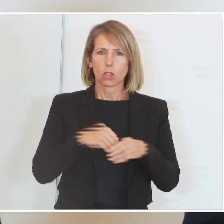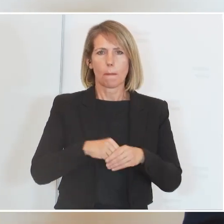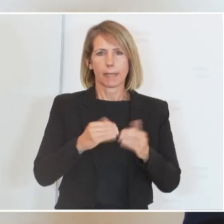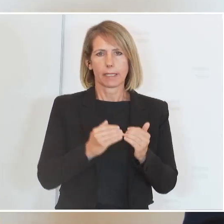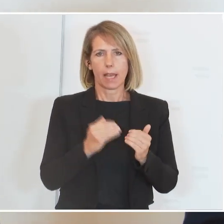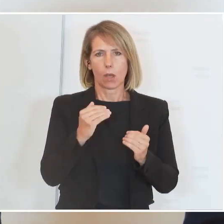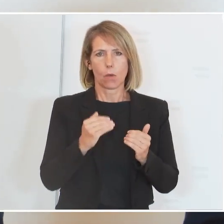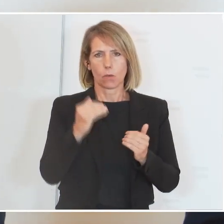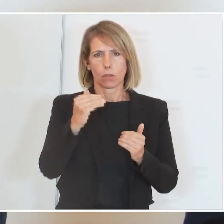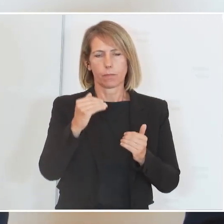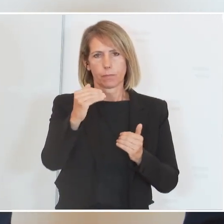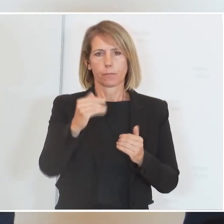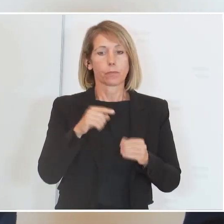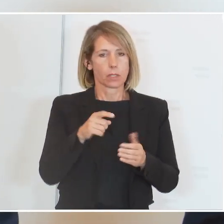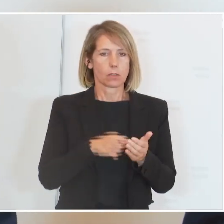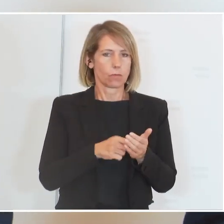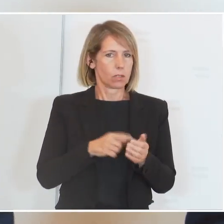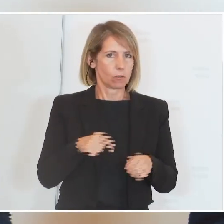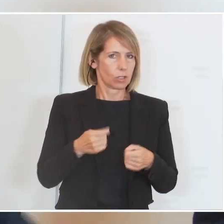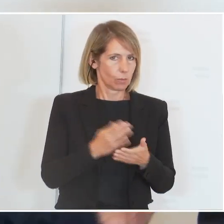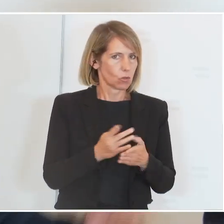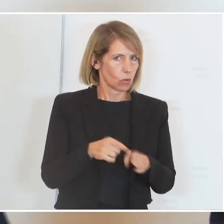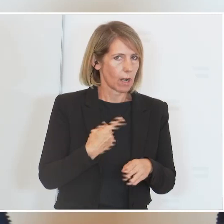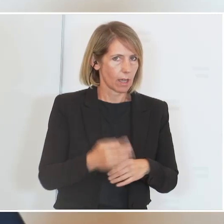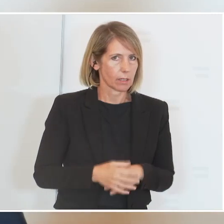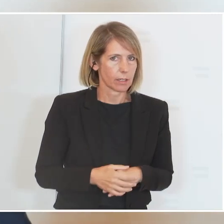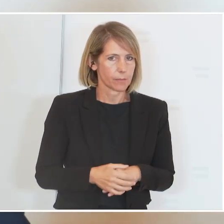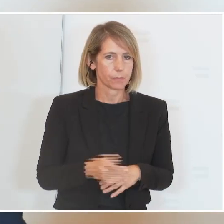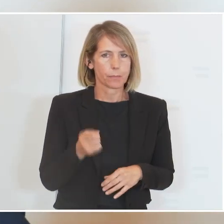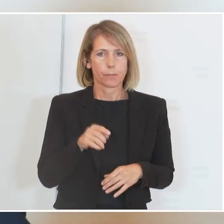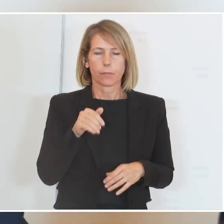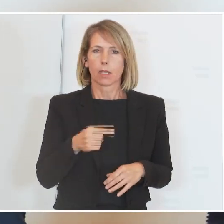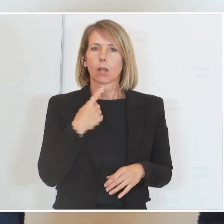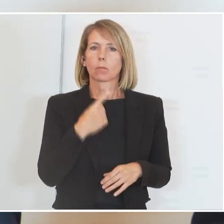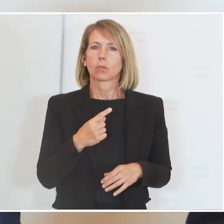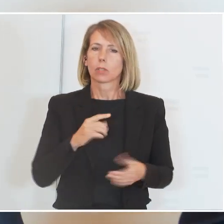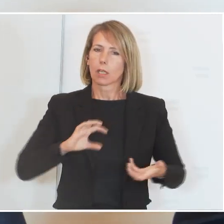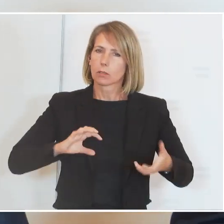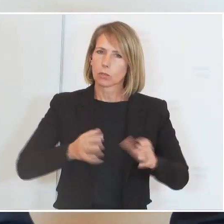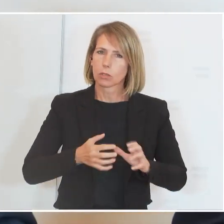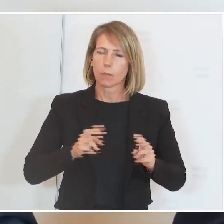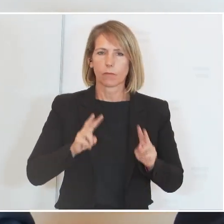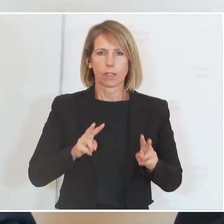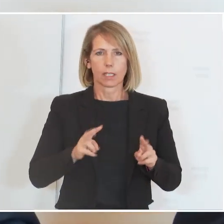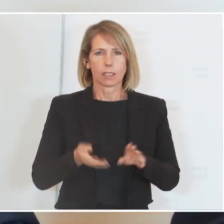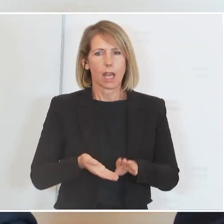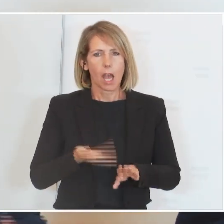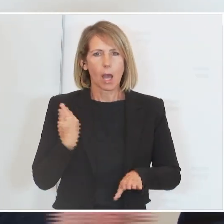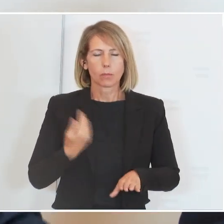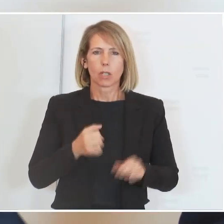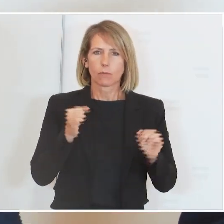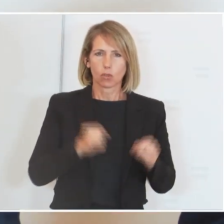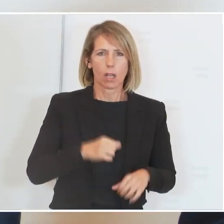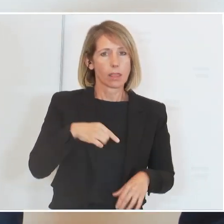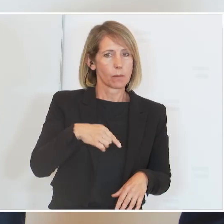eine Forderung, die schon ganz, ganz lang existiert hat. Und lassen Sie mich auch nochmal an der Stelle zusammenfassen, das gilt für die Abschaffung der kalten